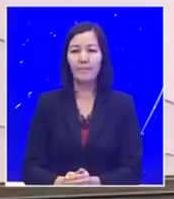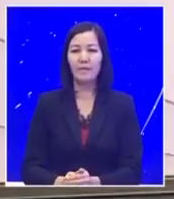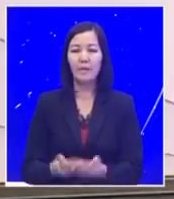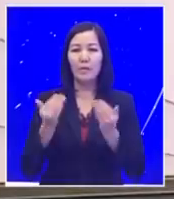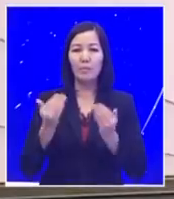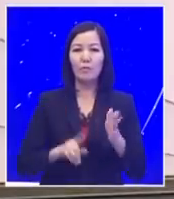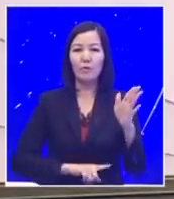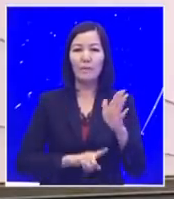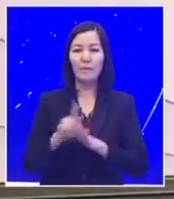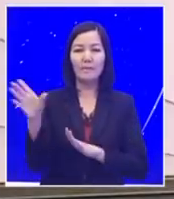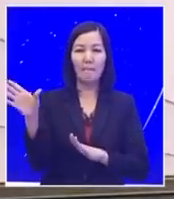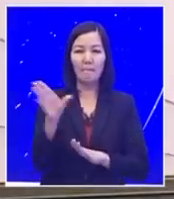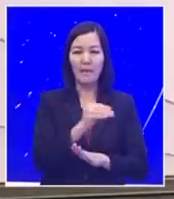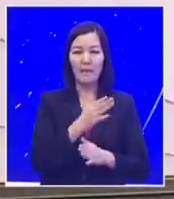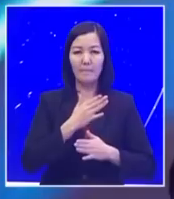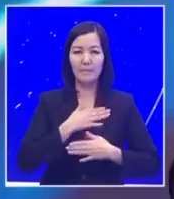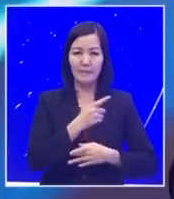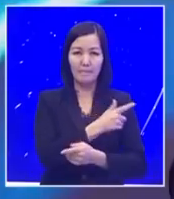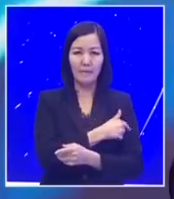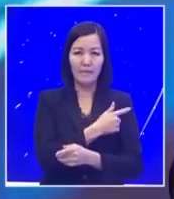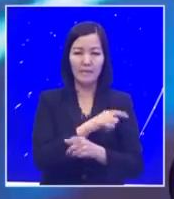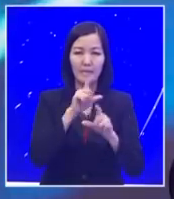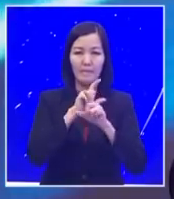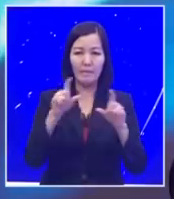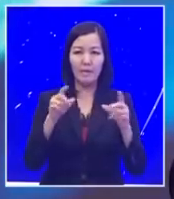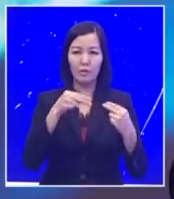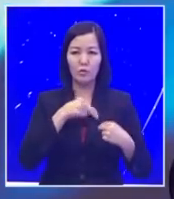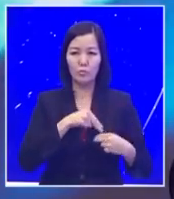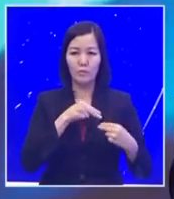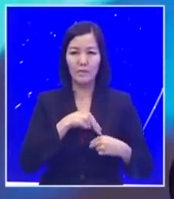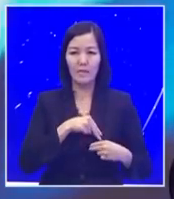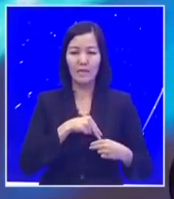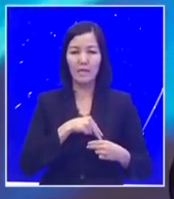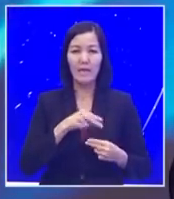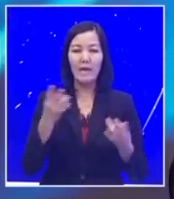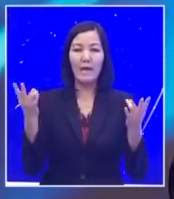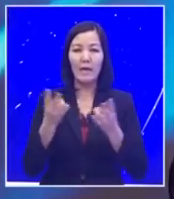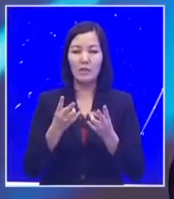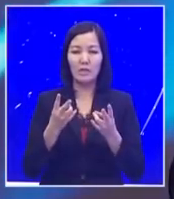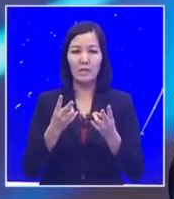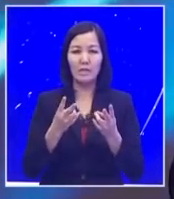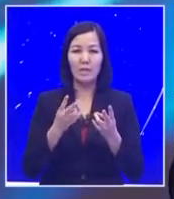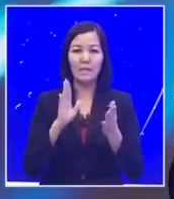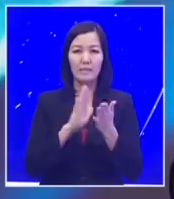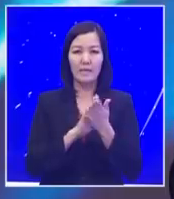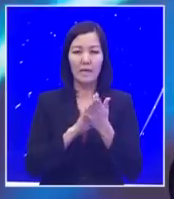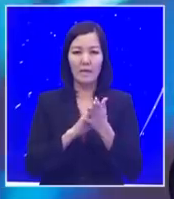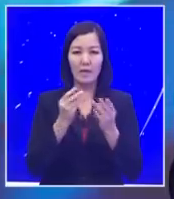Бүгіннен бастап барлық біздің медицина мекемелеріндегі істейтін жұмыскерлерге тиісті сыйақы